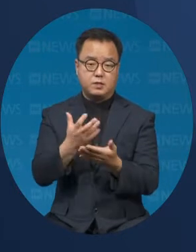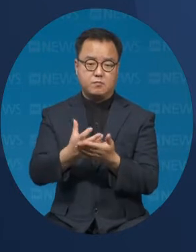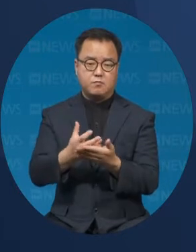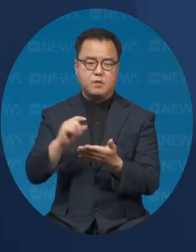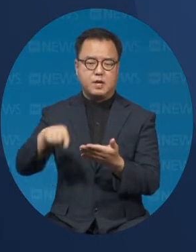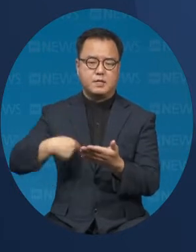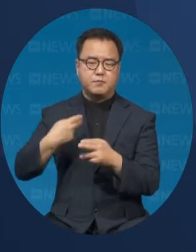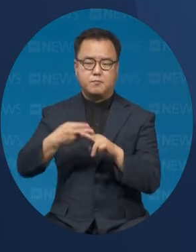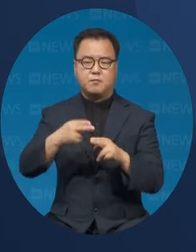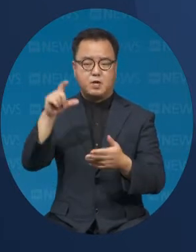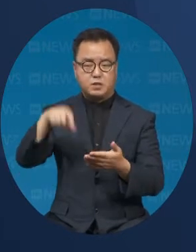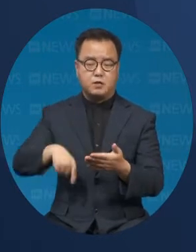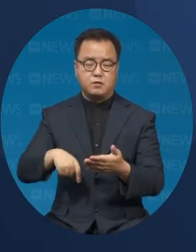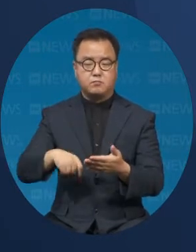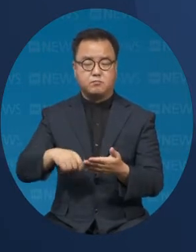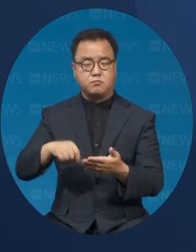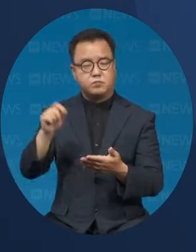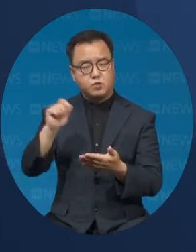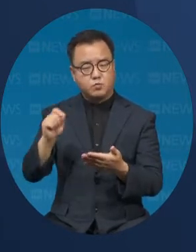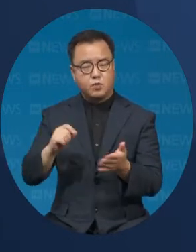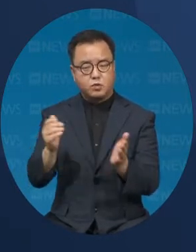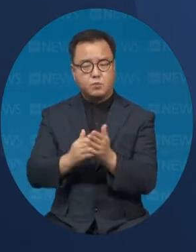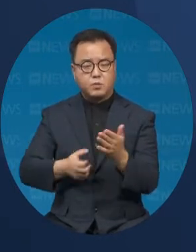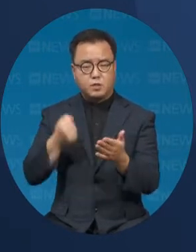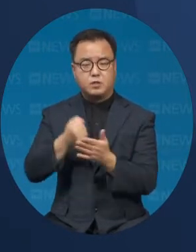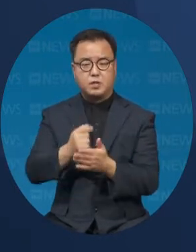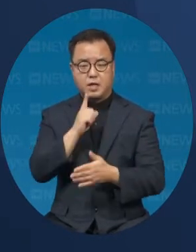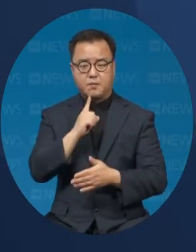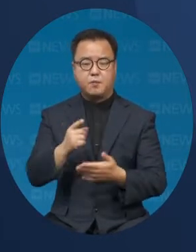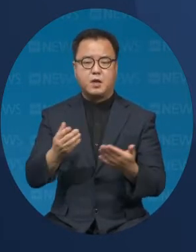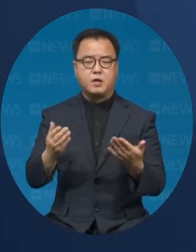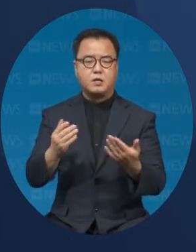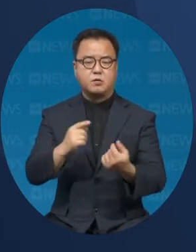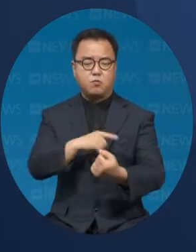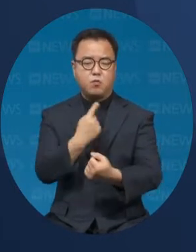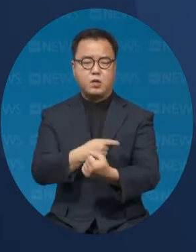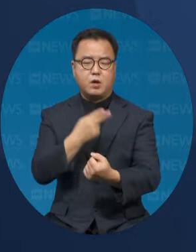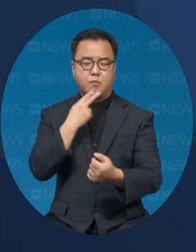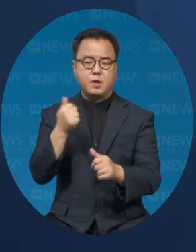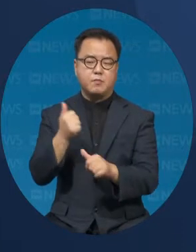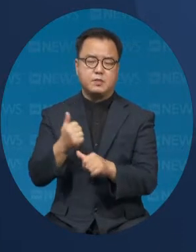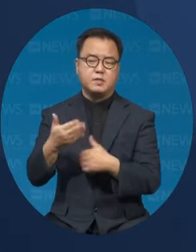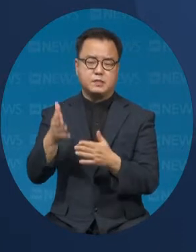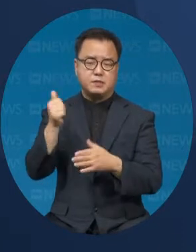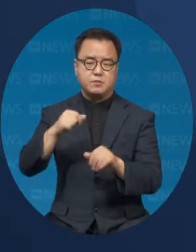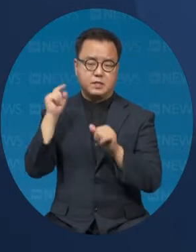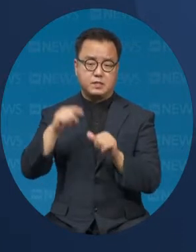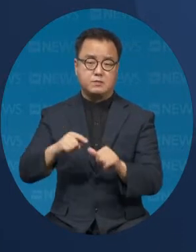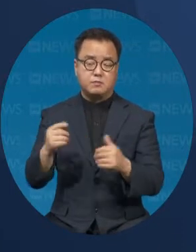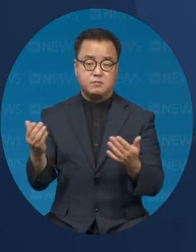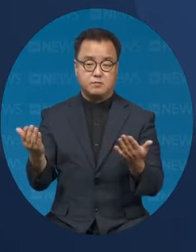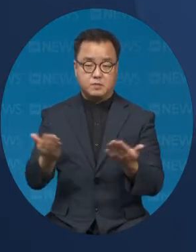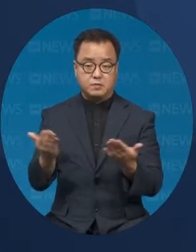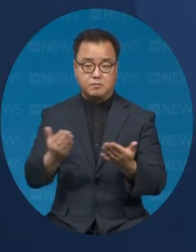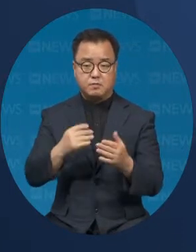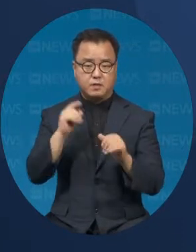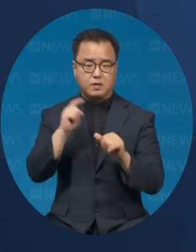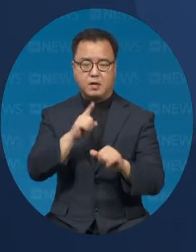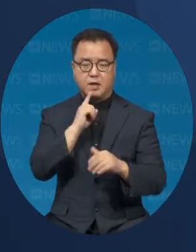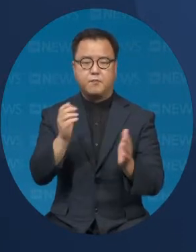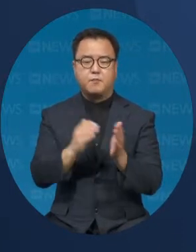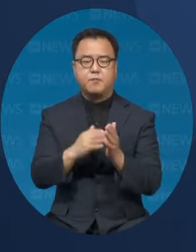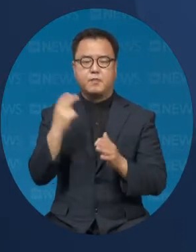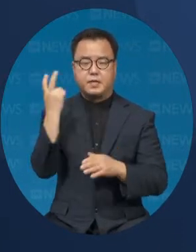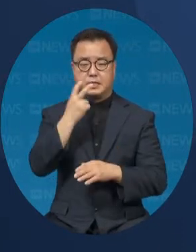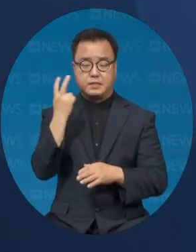했고 업무 권한이 없는 당시 비서실장 a 씨의 지시를 받도록 했다 고 판단했습니다 또 a 씨가 심사위원 선정